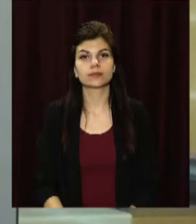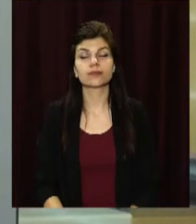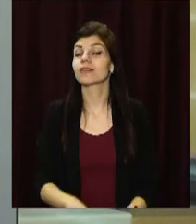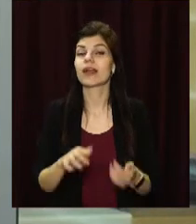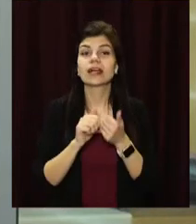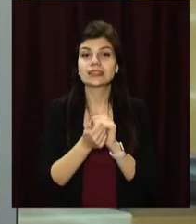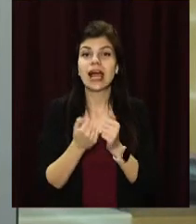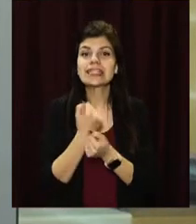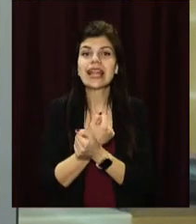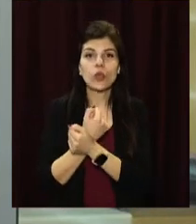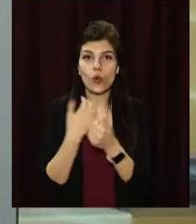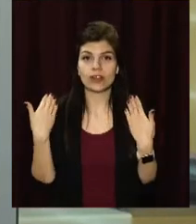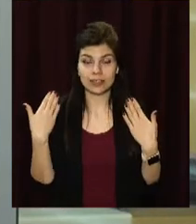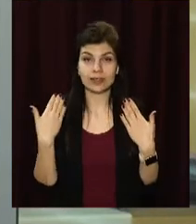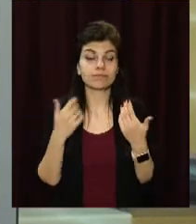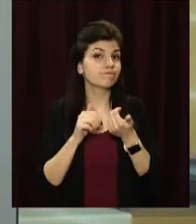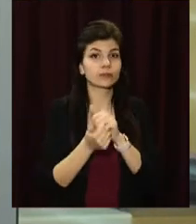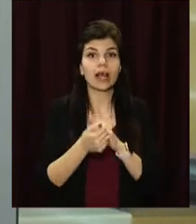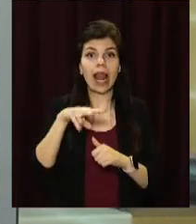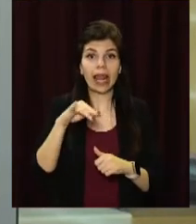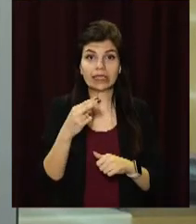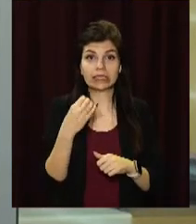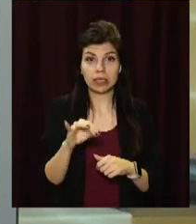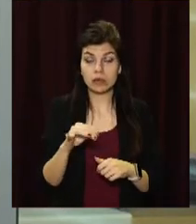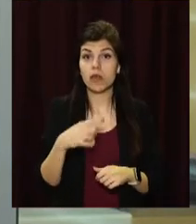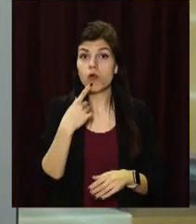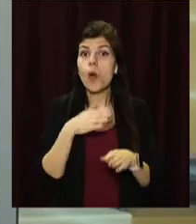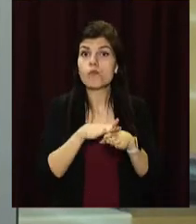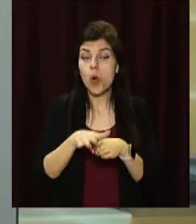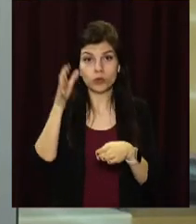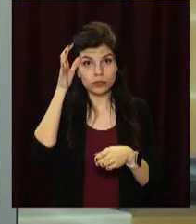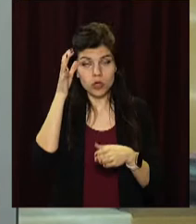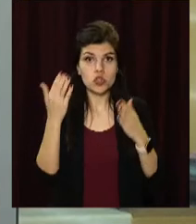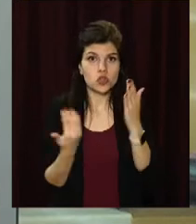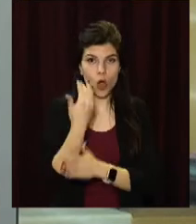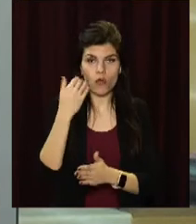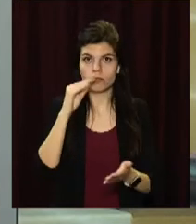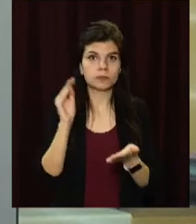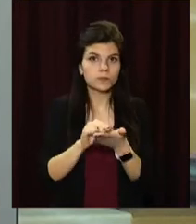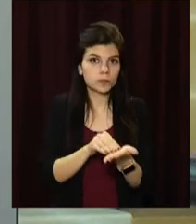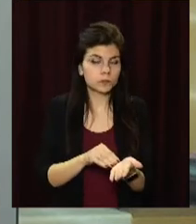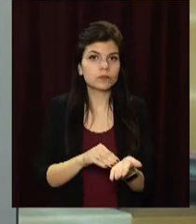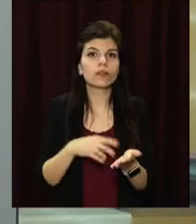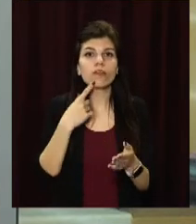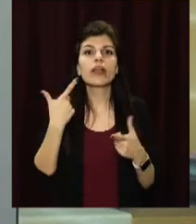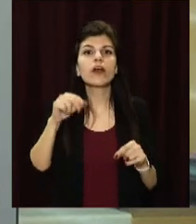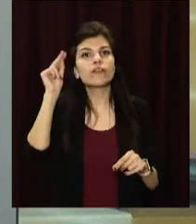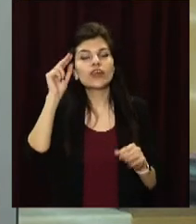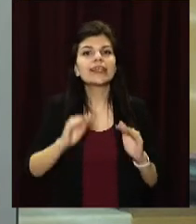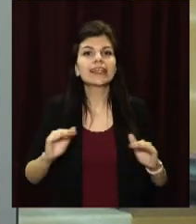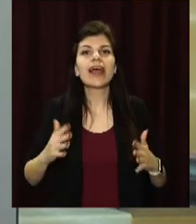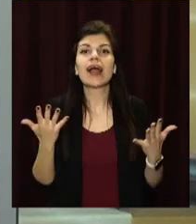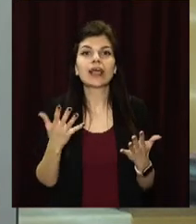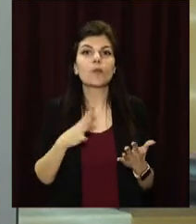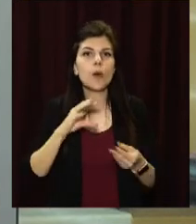Замість санаторної школи ліцей новий закон про повну загальну освіту ліквідував спеціалізовані заклади, де навчалися діти, які